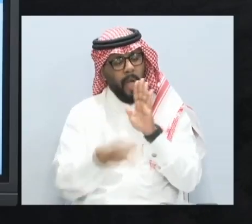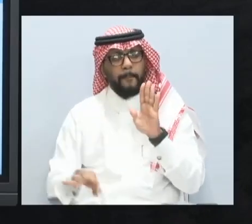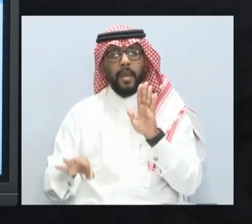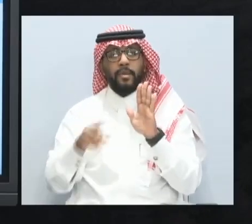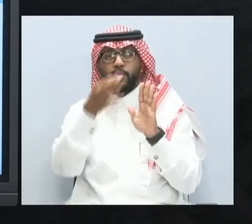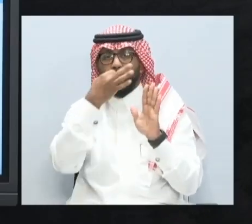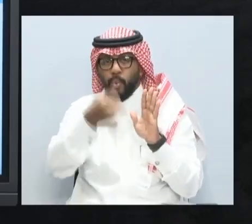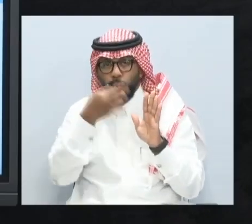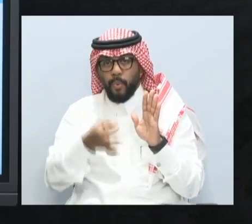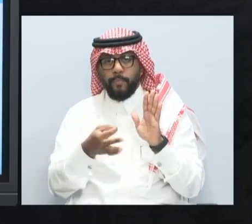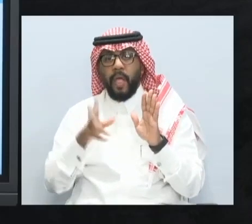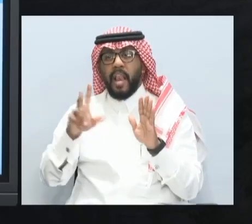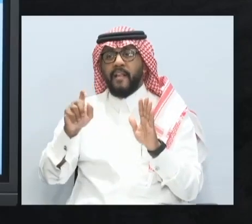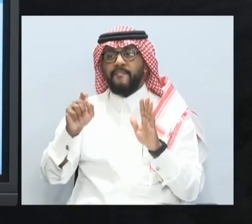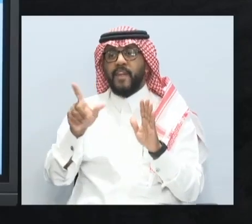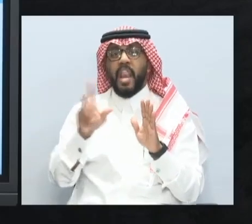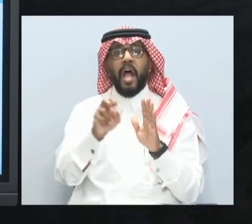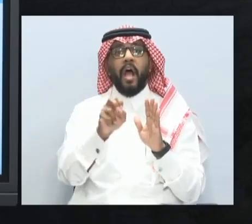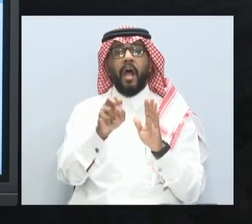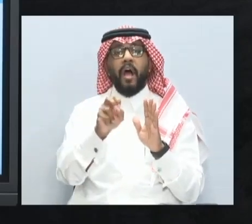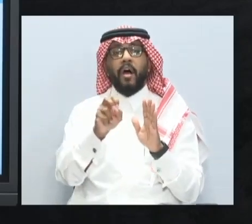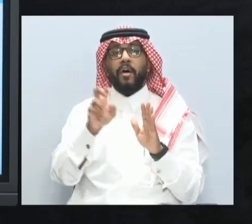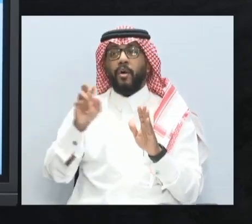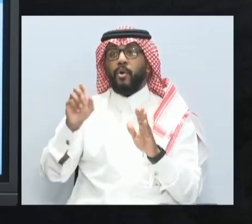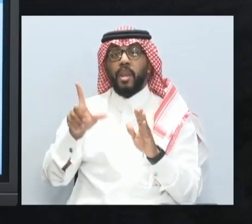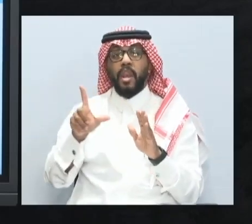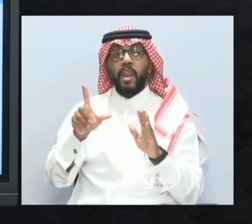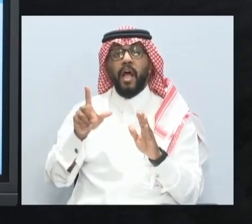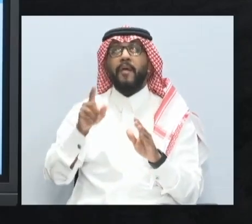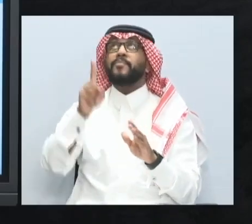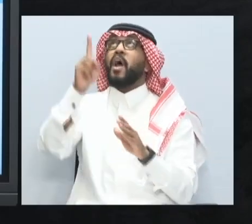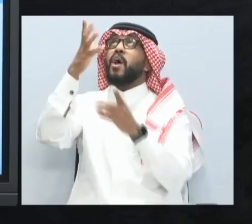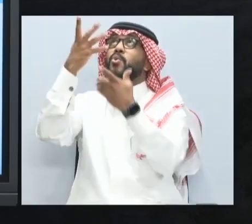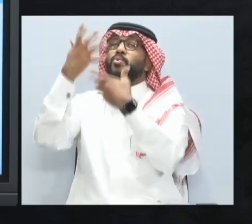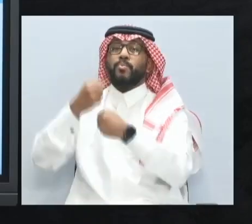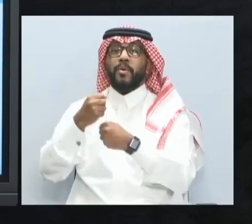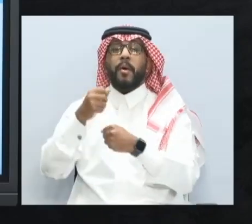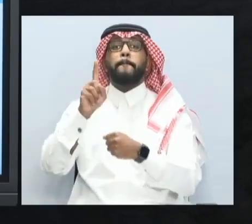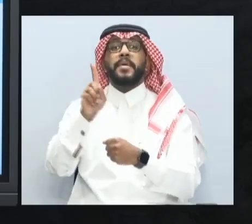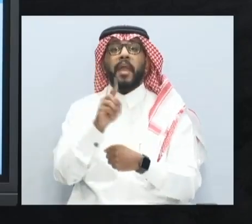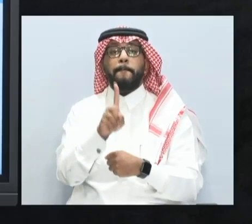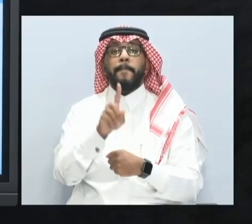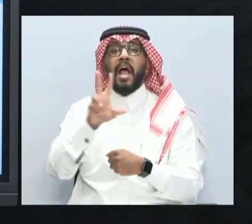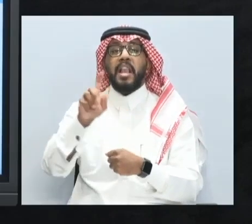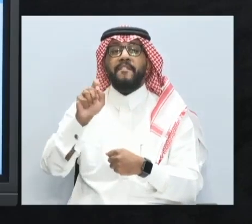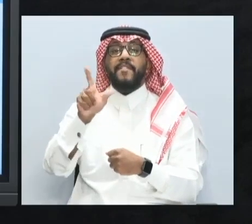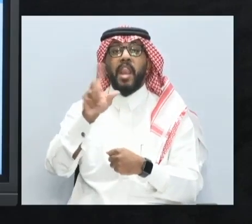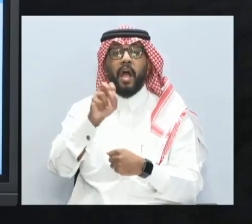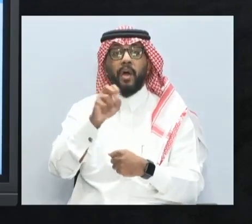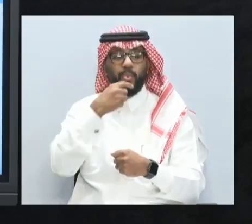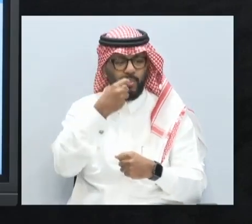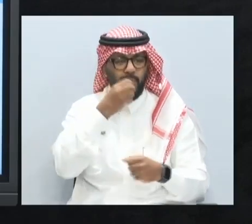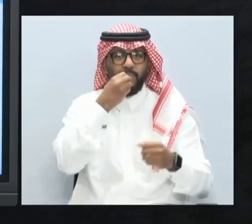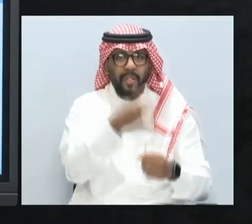وتتعود ايضا بالفلق قل اعوذ برب الفلق من شر ما خلق ومن شر غاسق اذا وقب ومن شر نفاثات في